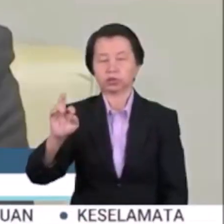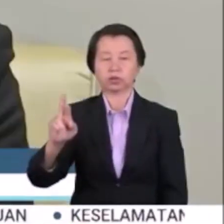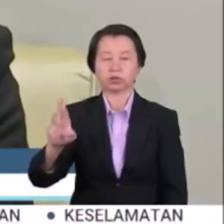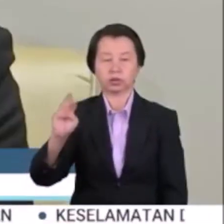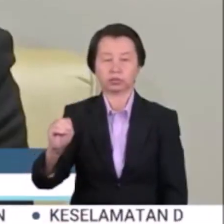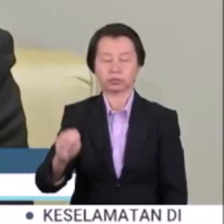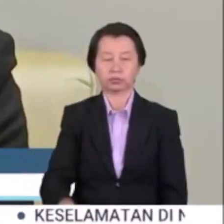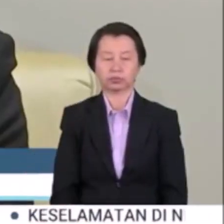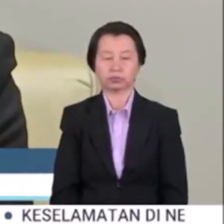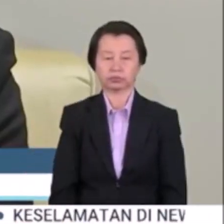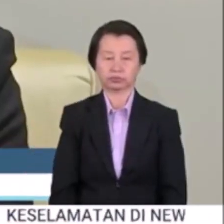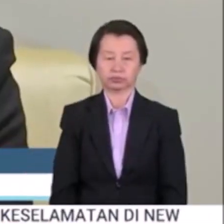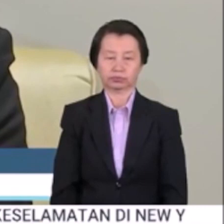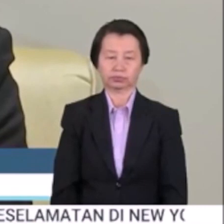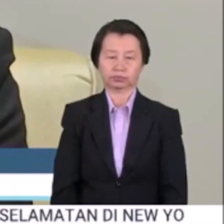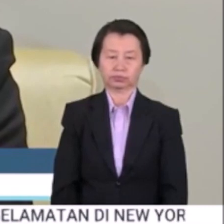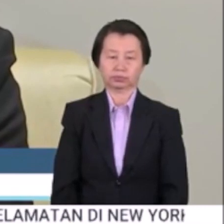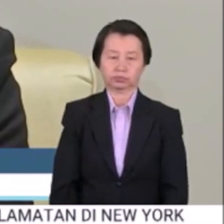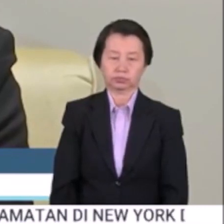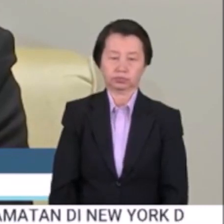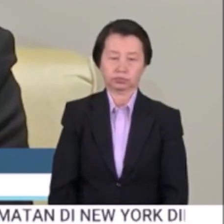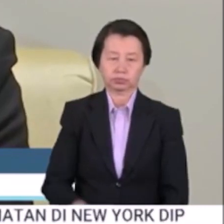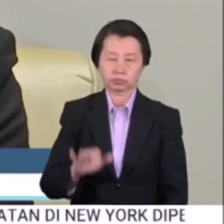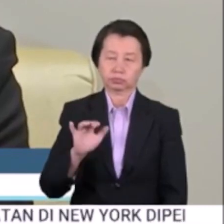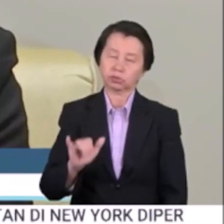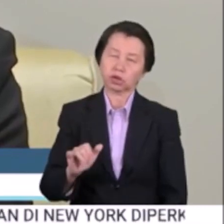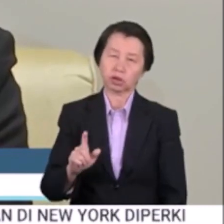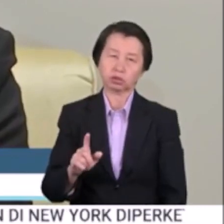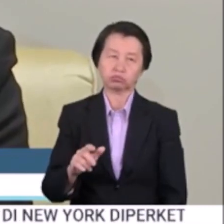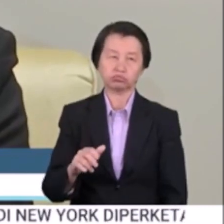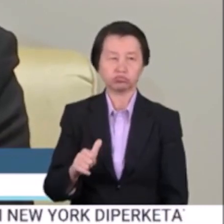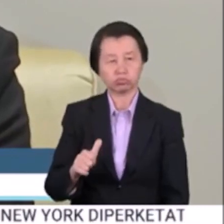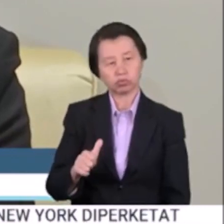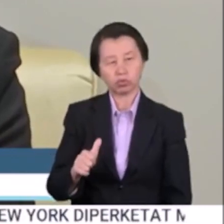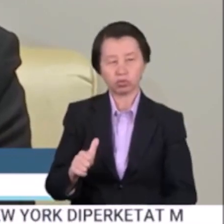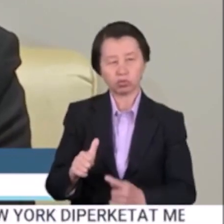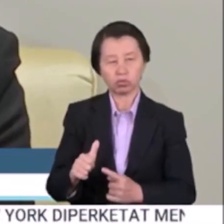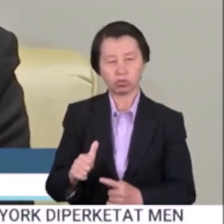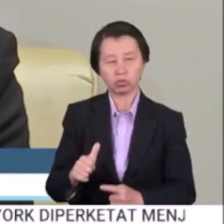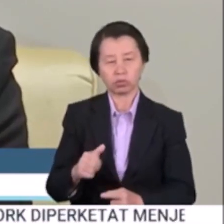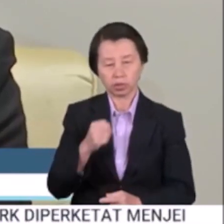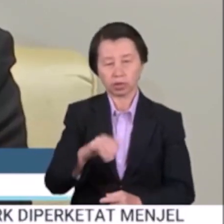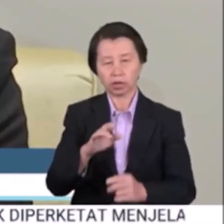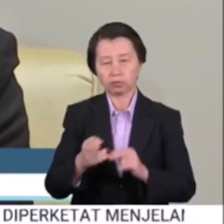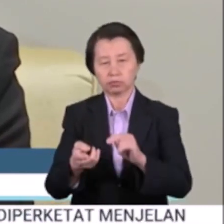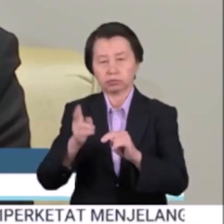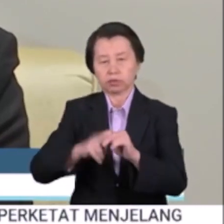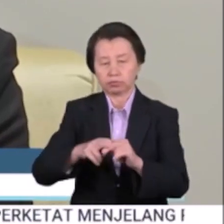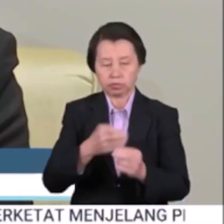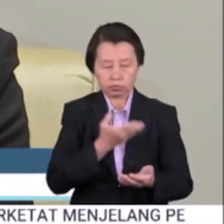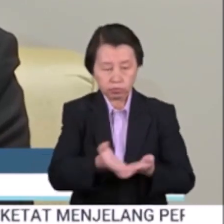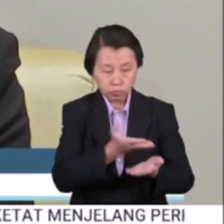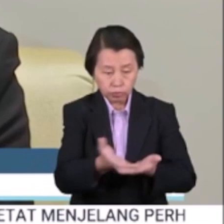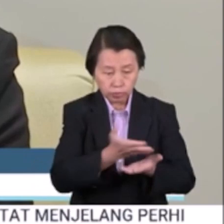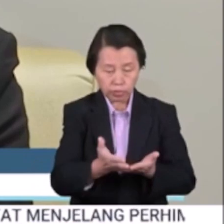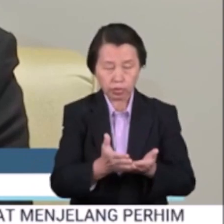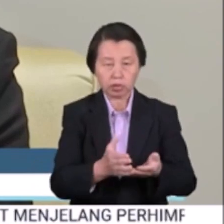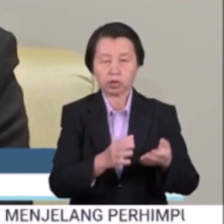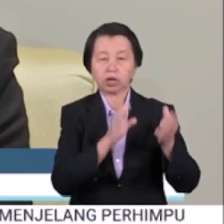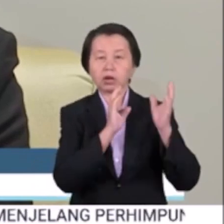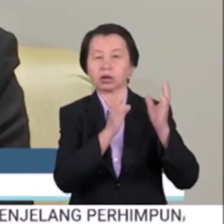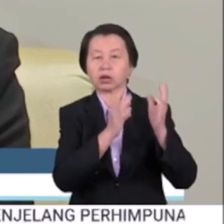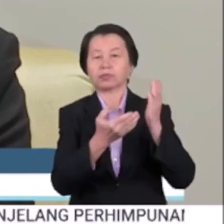RM551 juta. Baik, and then yang menariknya ialah penambahan pembelian kelapa